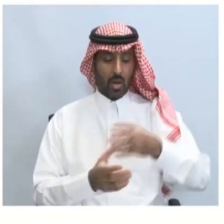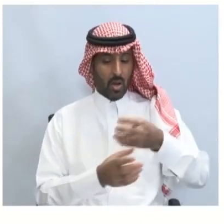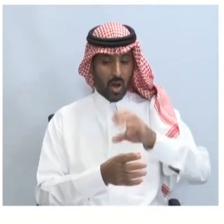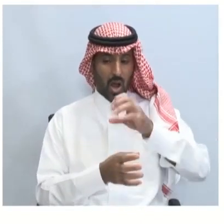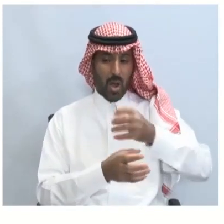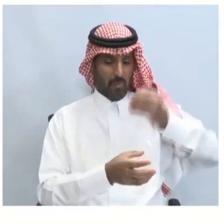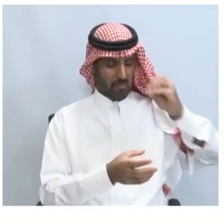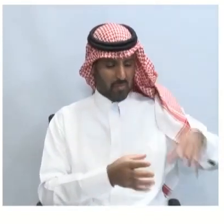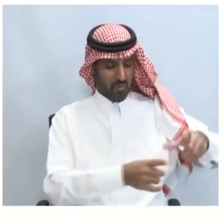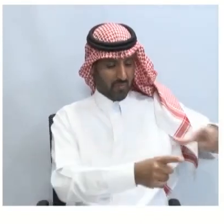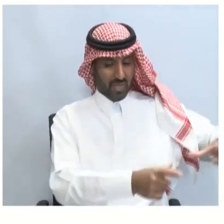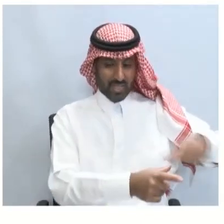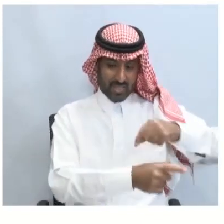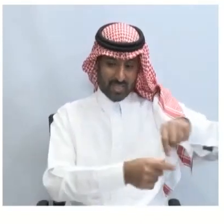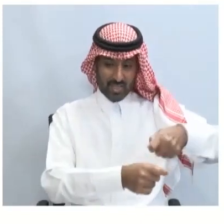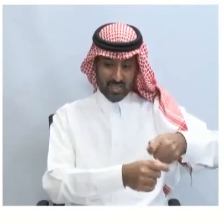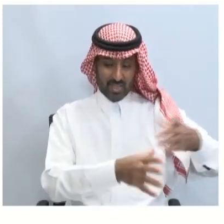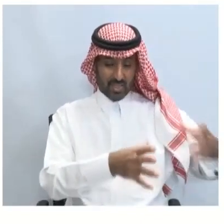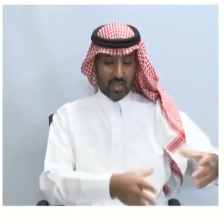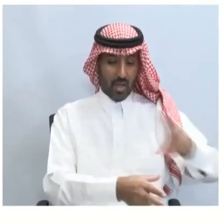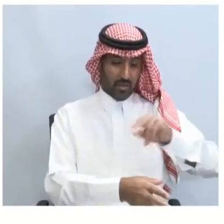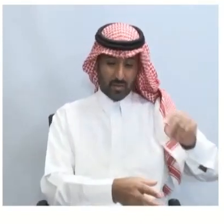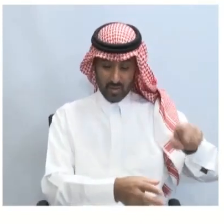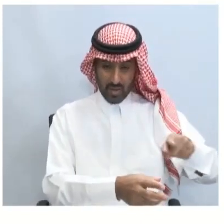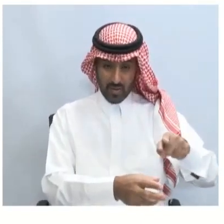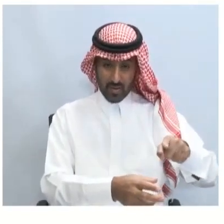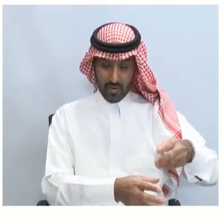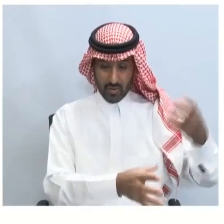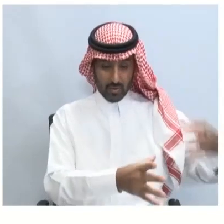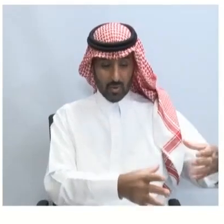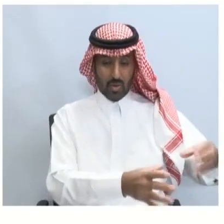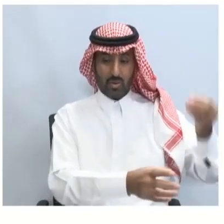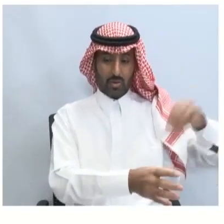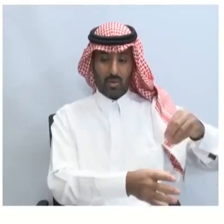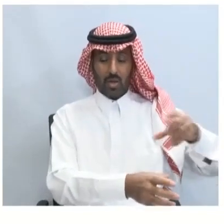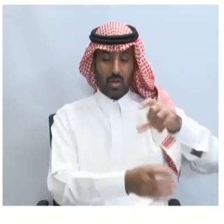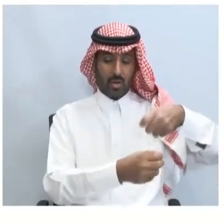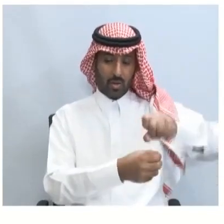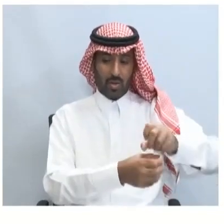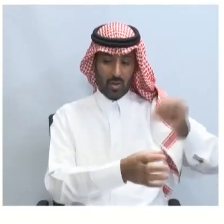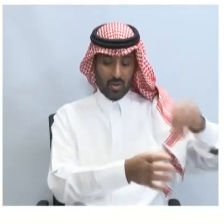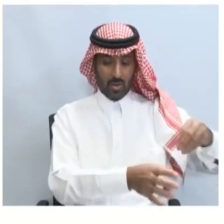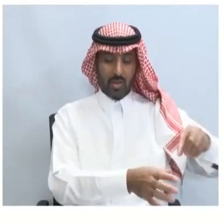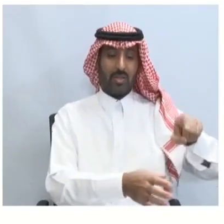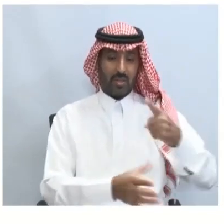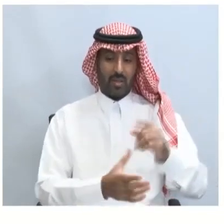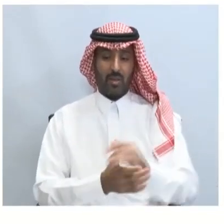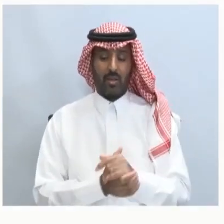الفارغه في سله المهملات كما يفعل هذا الشاب اذا هذا هو التصرف الصحيح